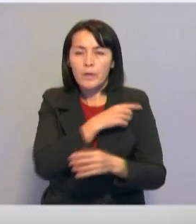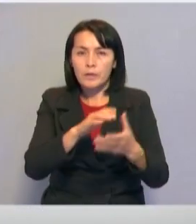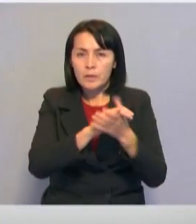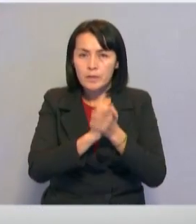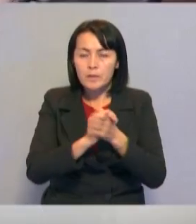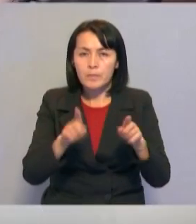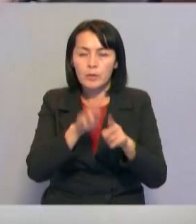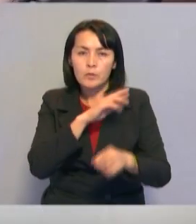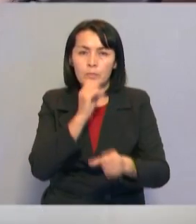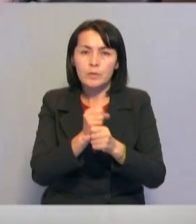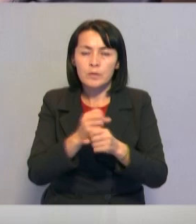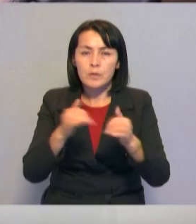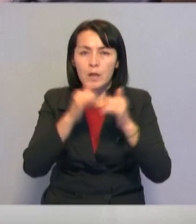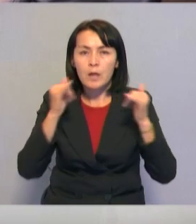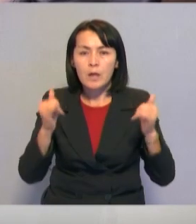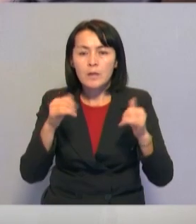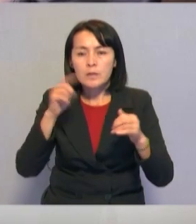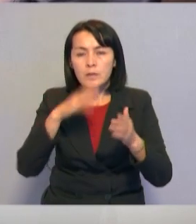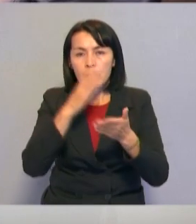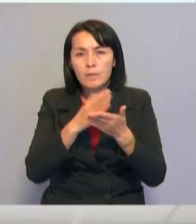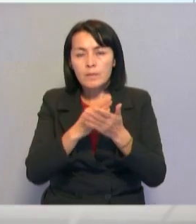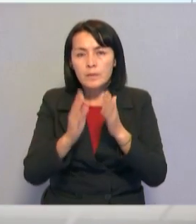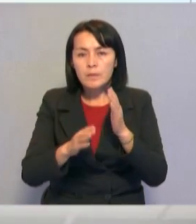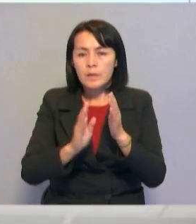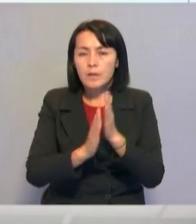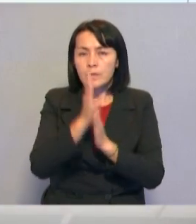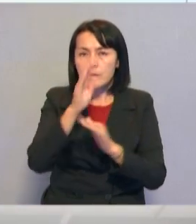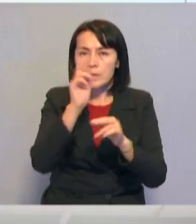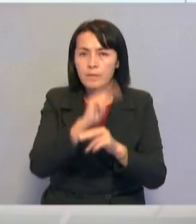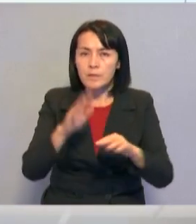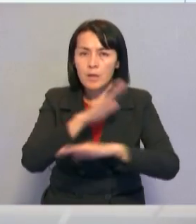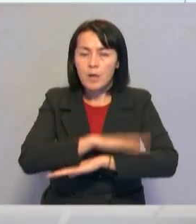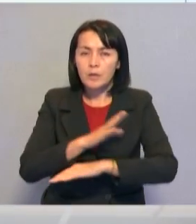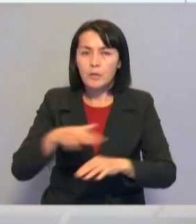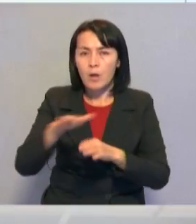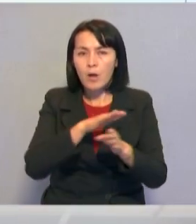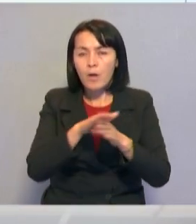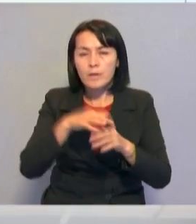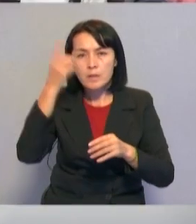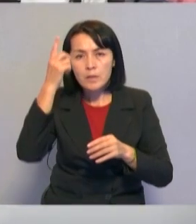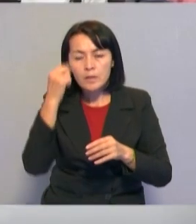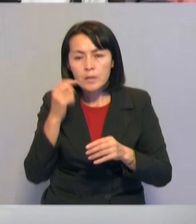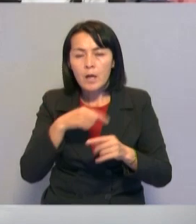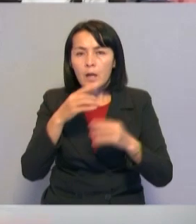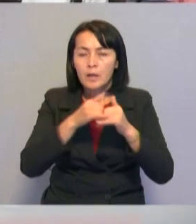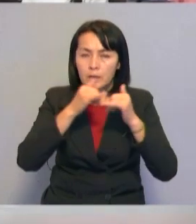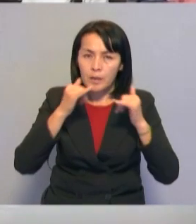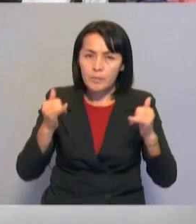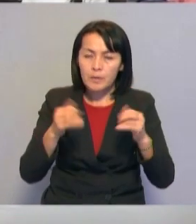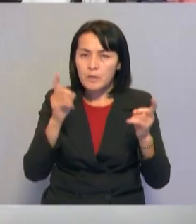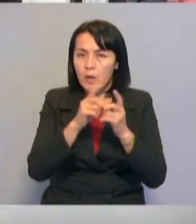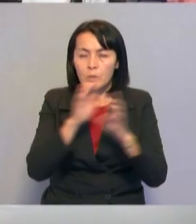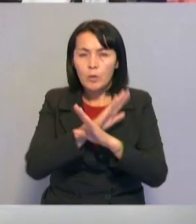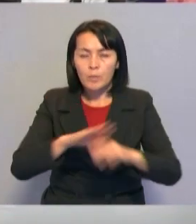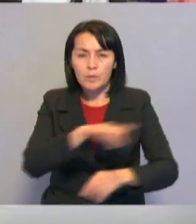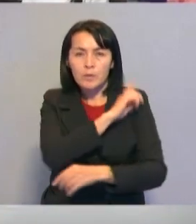и сотрудничество. Процветание и развитие напрямую зависят от воспитания и образования. Общество, вооруженное знаниями, будет избегать конфликтов и направлять